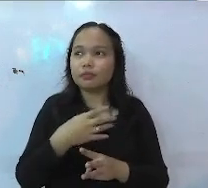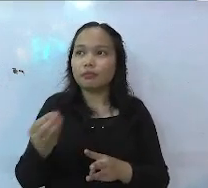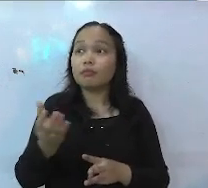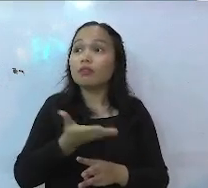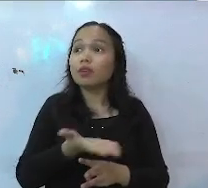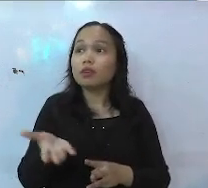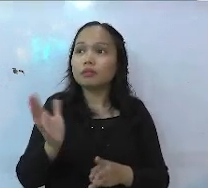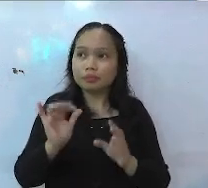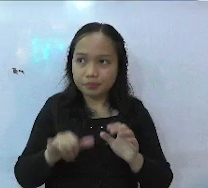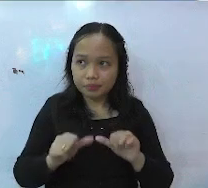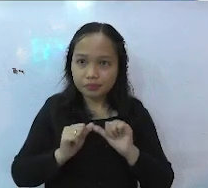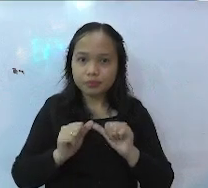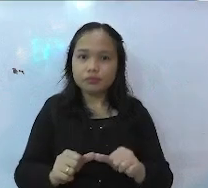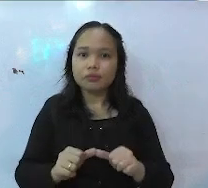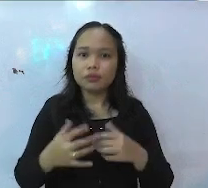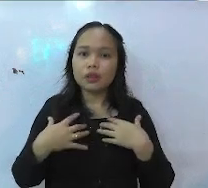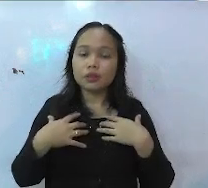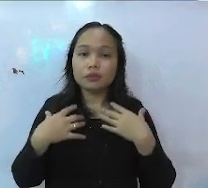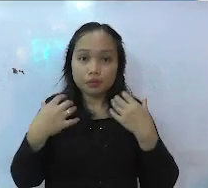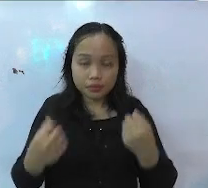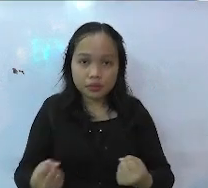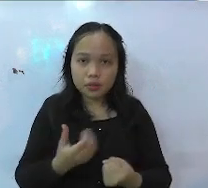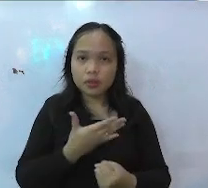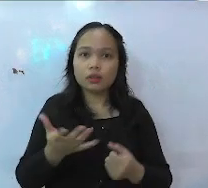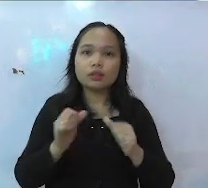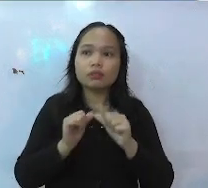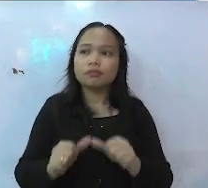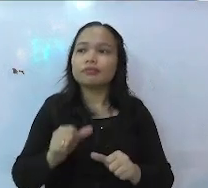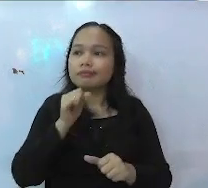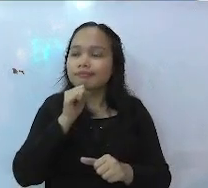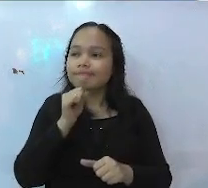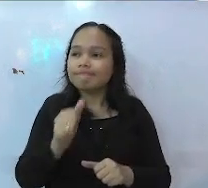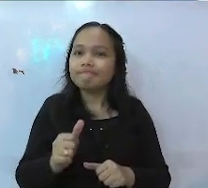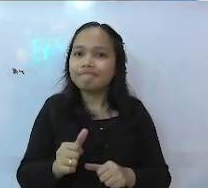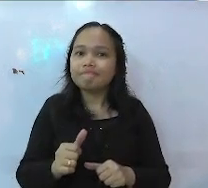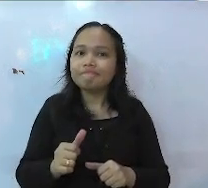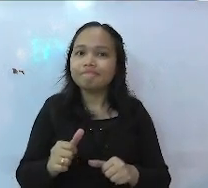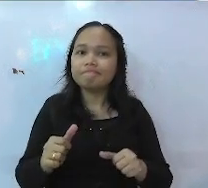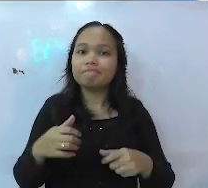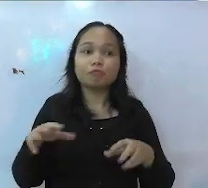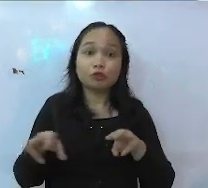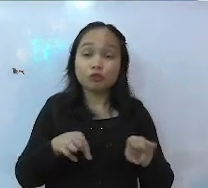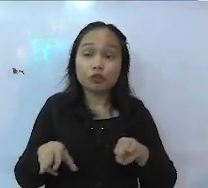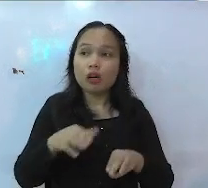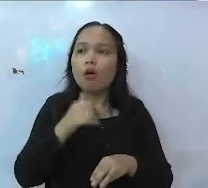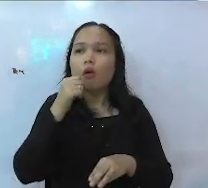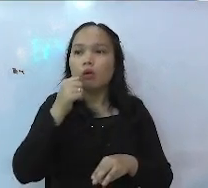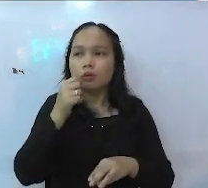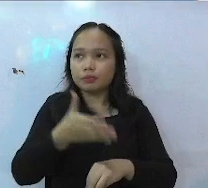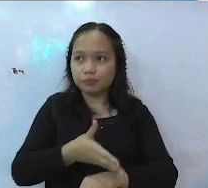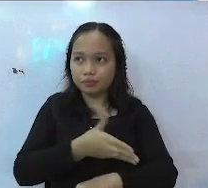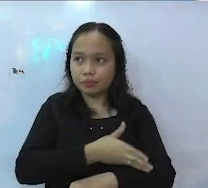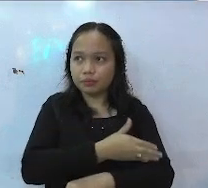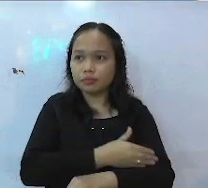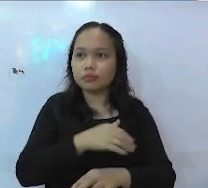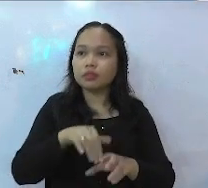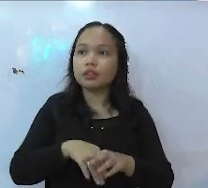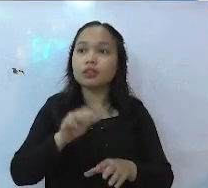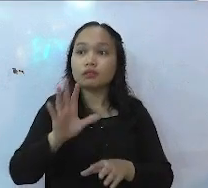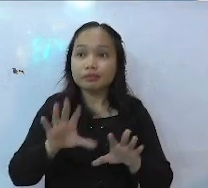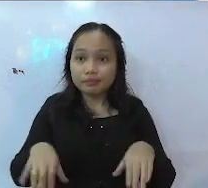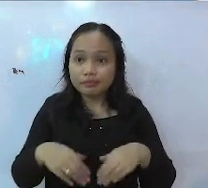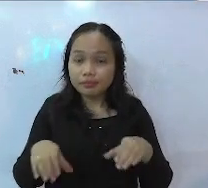mananatili kang steadfast mananatili kang unmovable at lagi kang maga sa mga ginagawa mo para sa